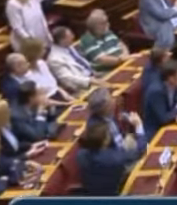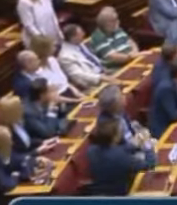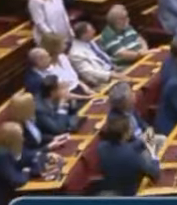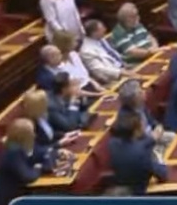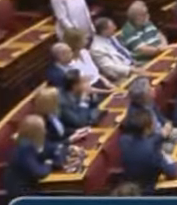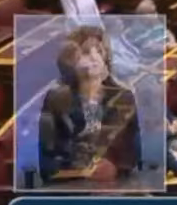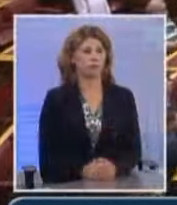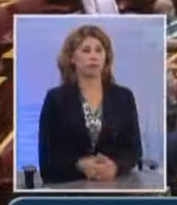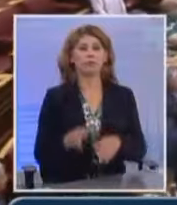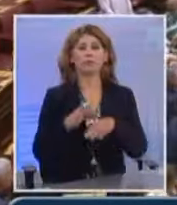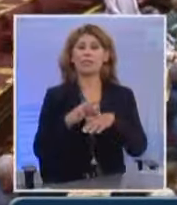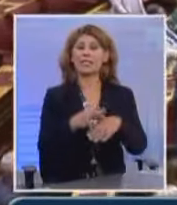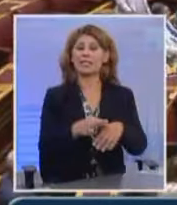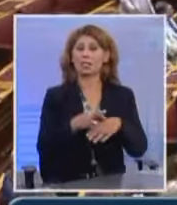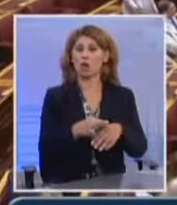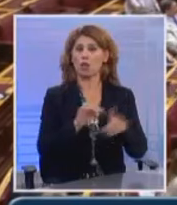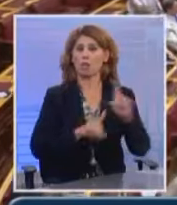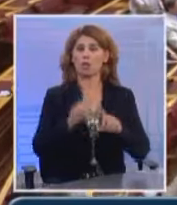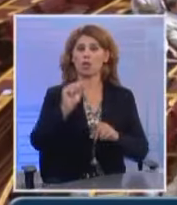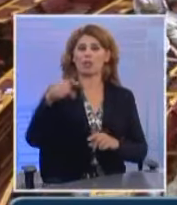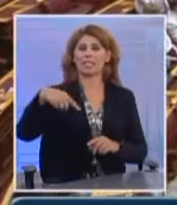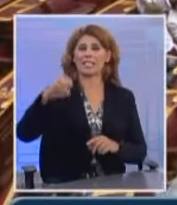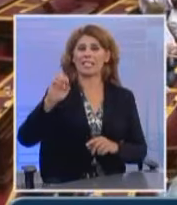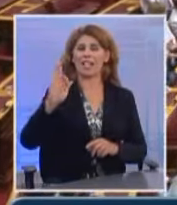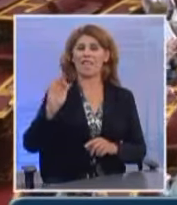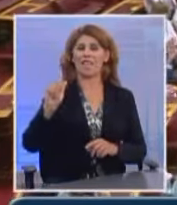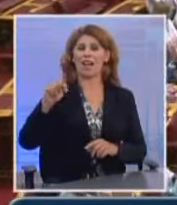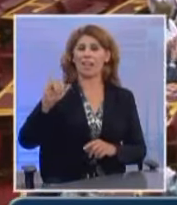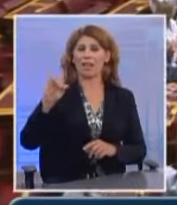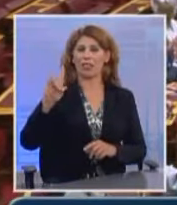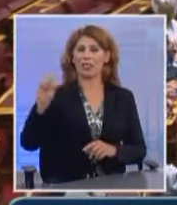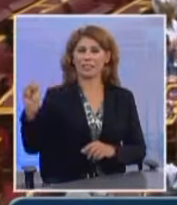Η συνοδή Στεφανίδης Λάζαρος.